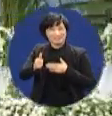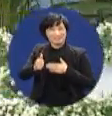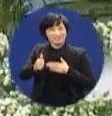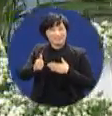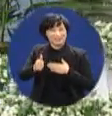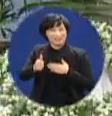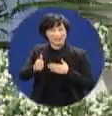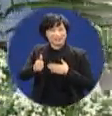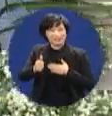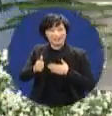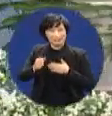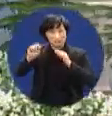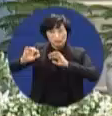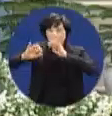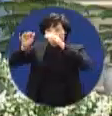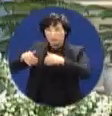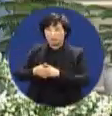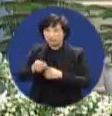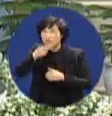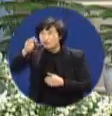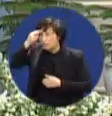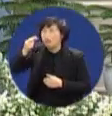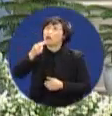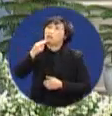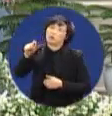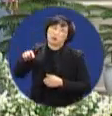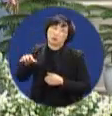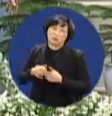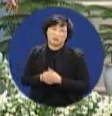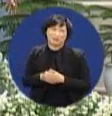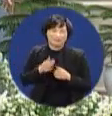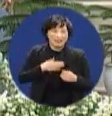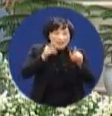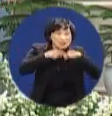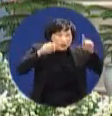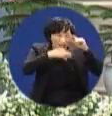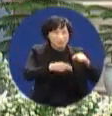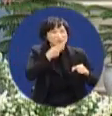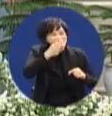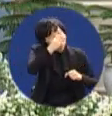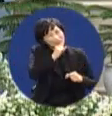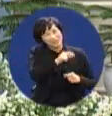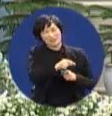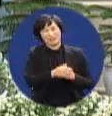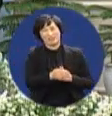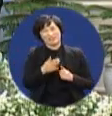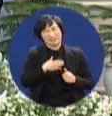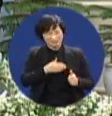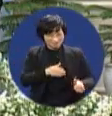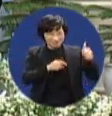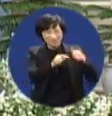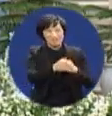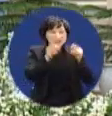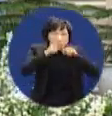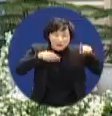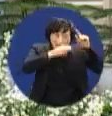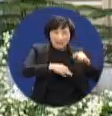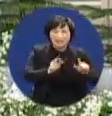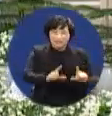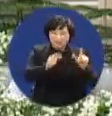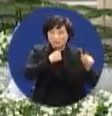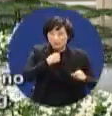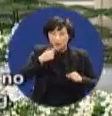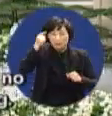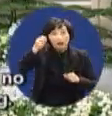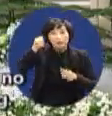난 천국은 술이 없다는데 지옥 가야 술도 있고 뭐 다 그렇다는데 전 지옥 가 살겠습니다. 그런 사람 손 한번